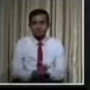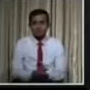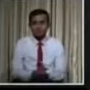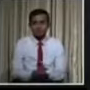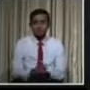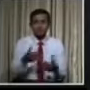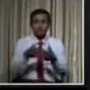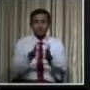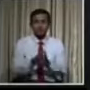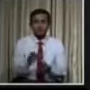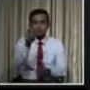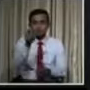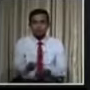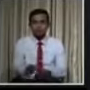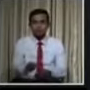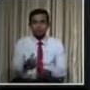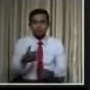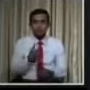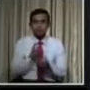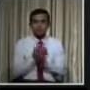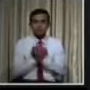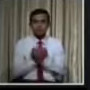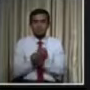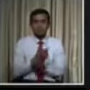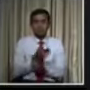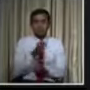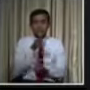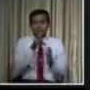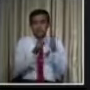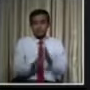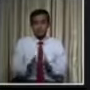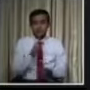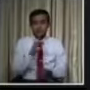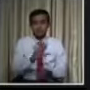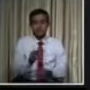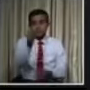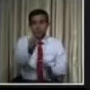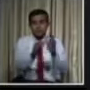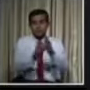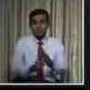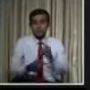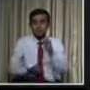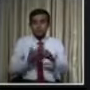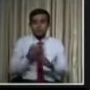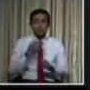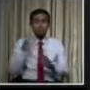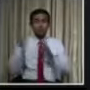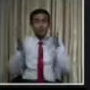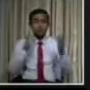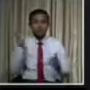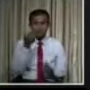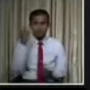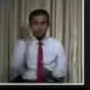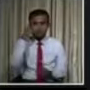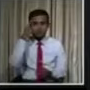ඒකෙන්ද තමුන්නාසේ මගේ පොලිසිය නිවටයි කියලා කියන්න එපා තමුන්නාසේගේ නිවටකමයි කුහකමයි කොහොමද කියලා මුළු ජනතාවම